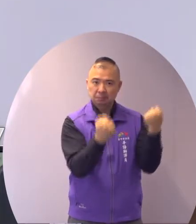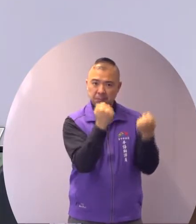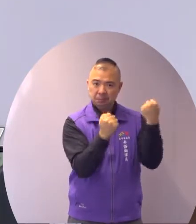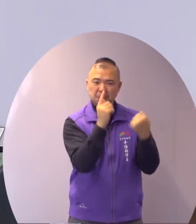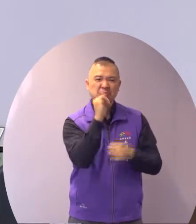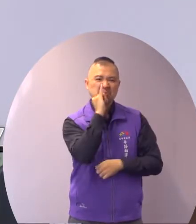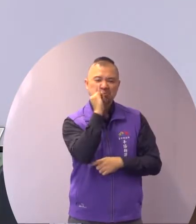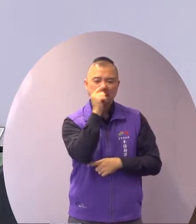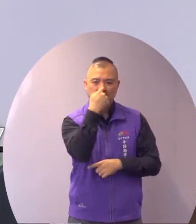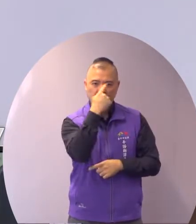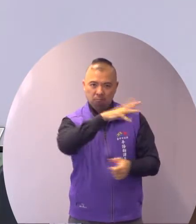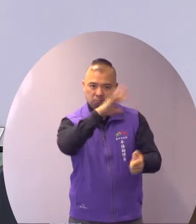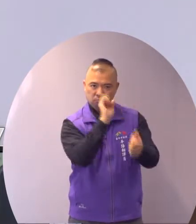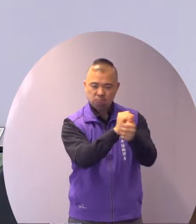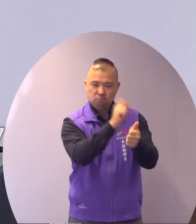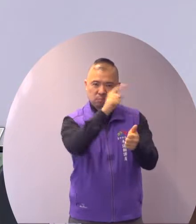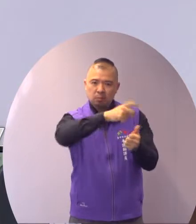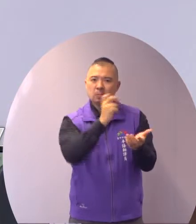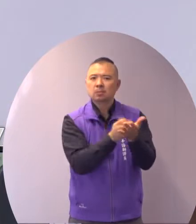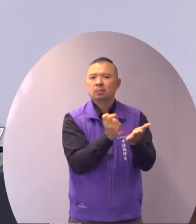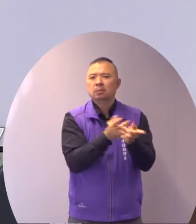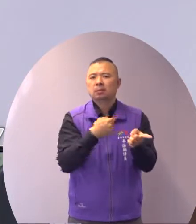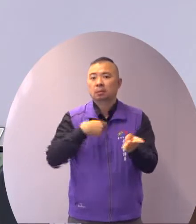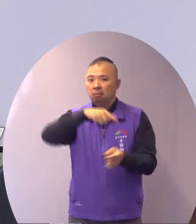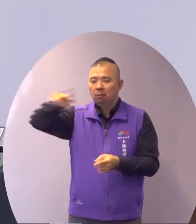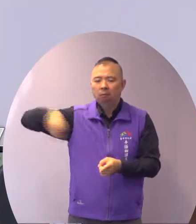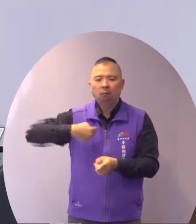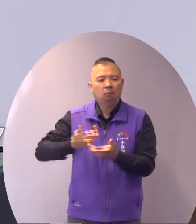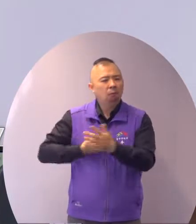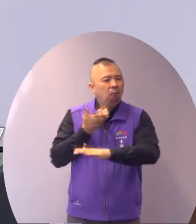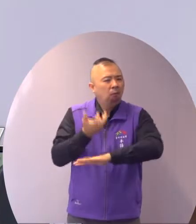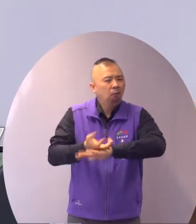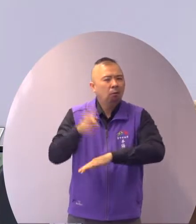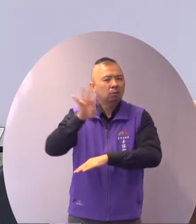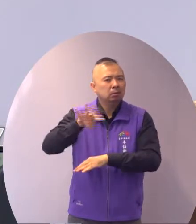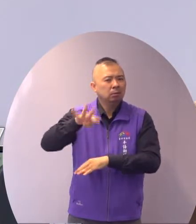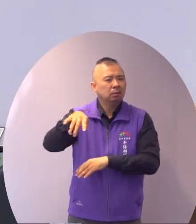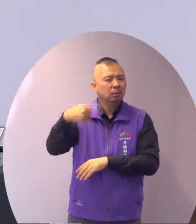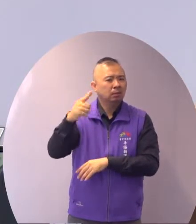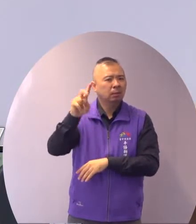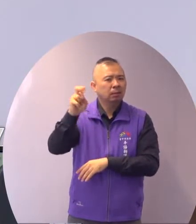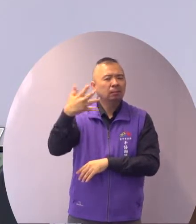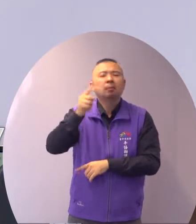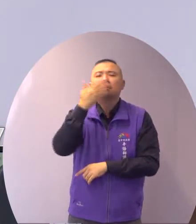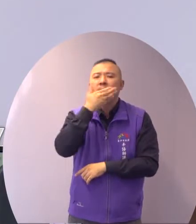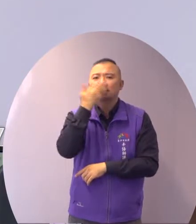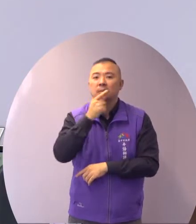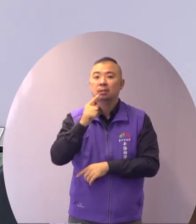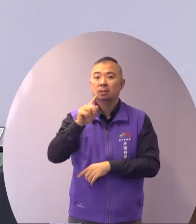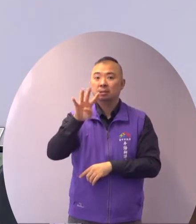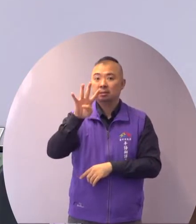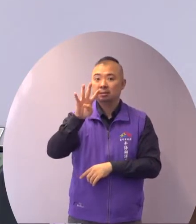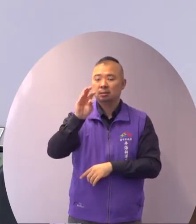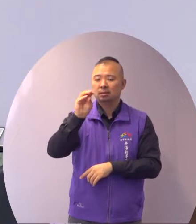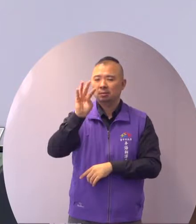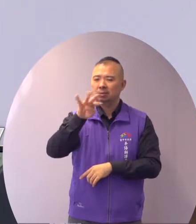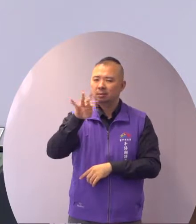这个专案就投入了4128人，对不起，